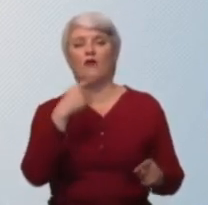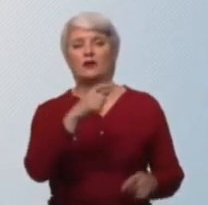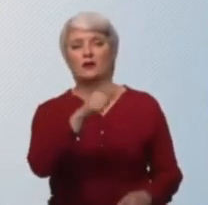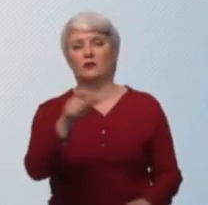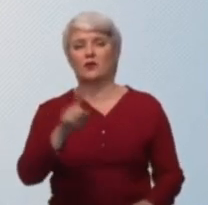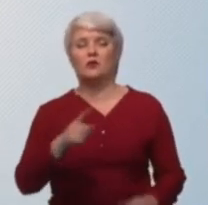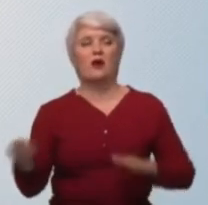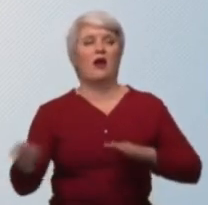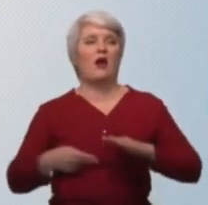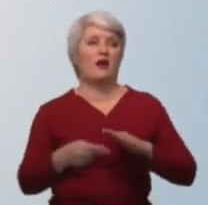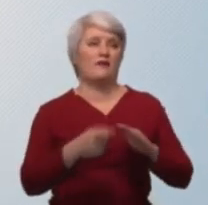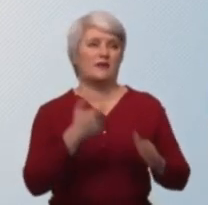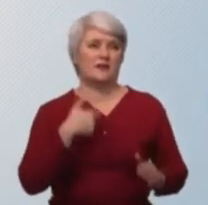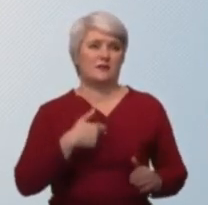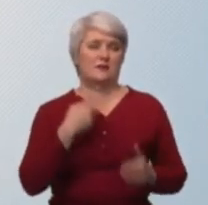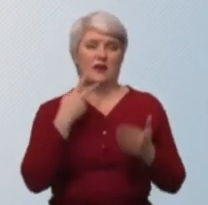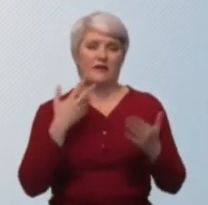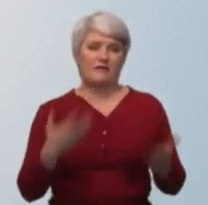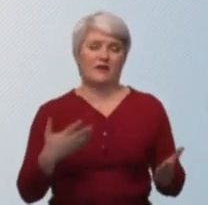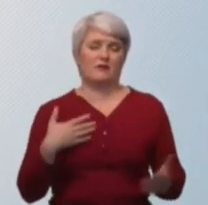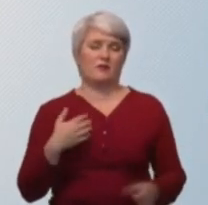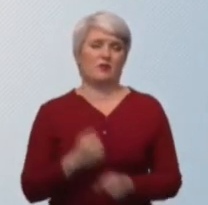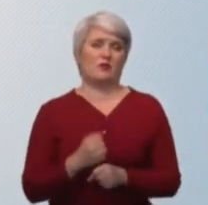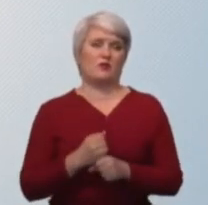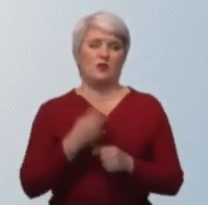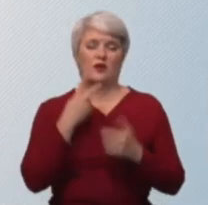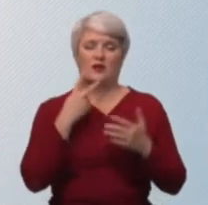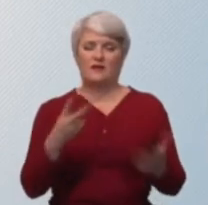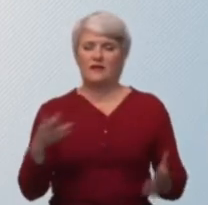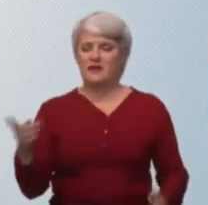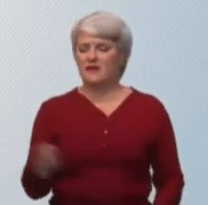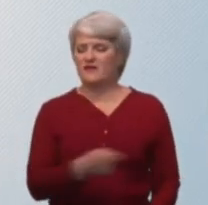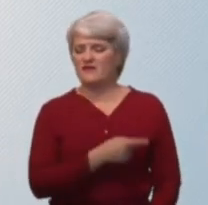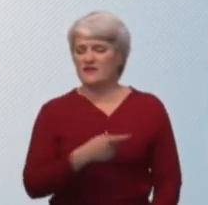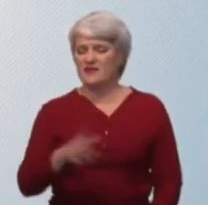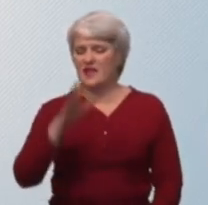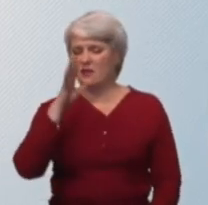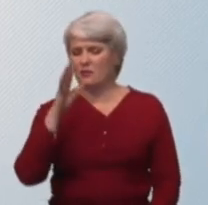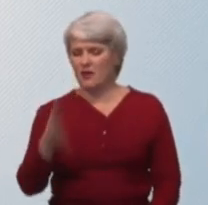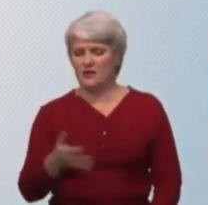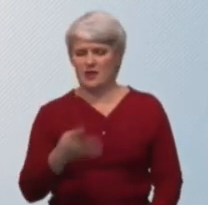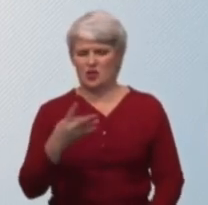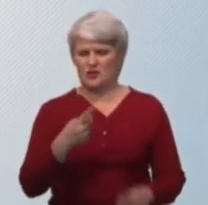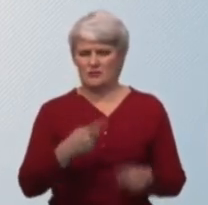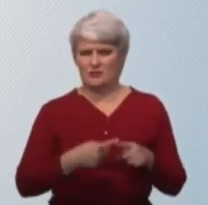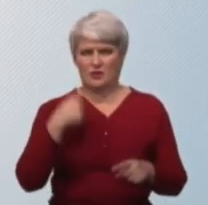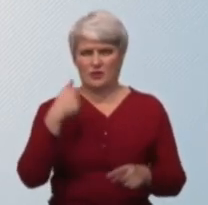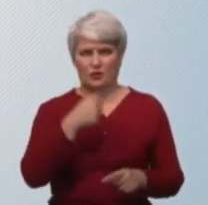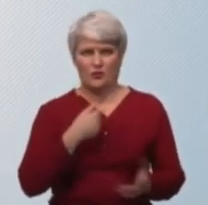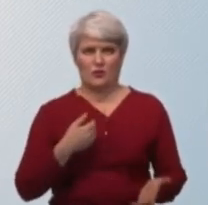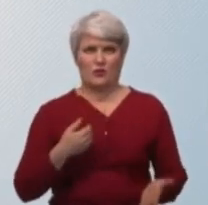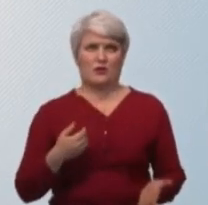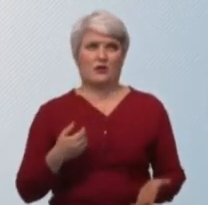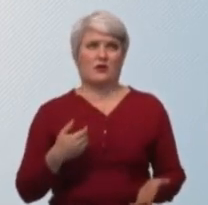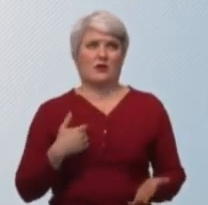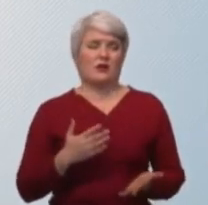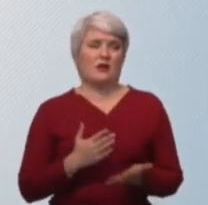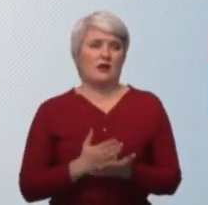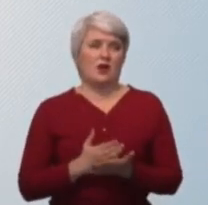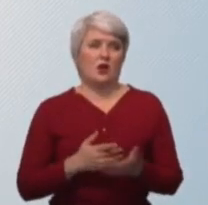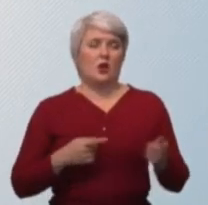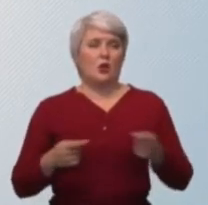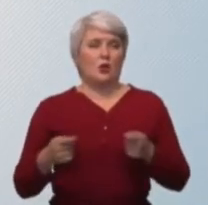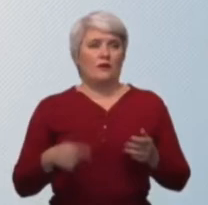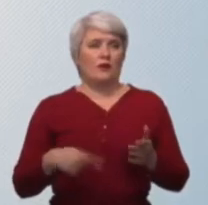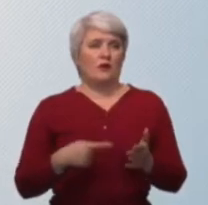того, чтобы агитировать за себя. Они видят мою работу, видели все эти 5 лет или 4,5 года, сколько я нахожусь